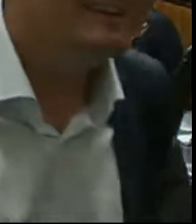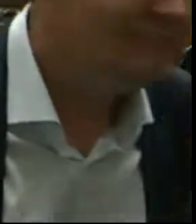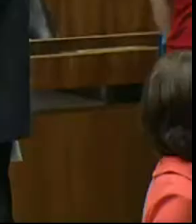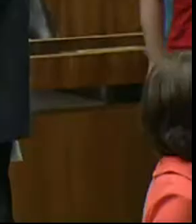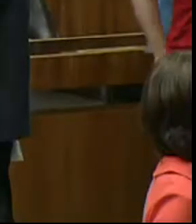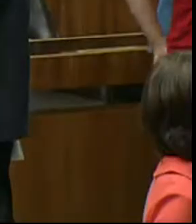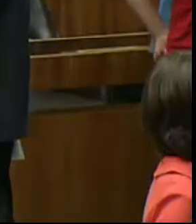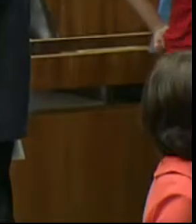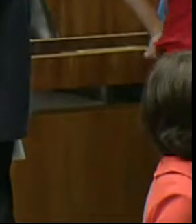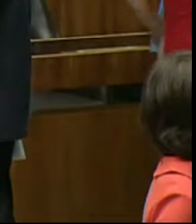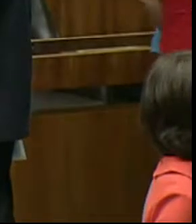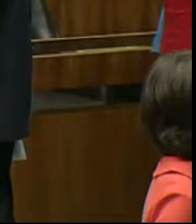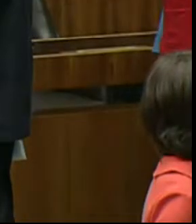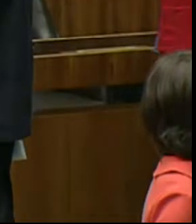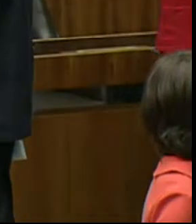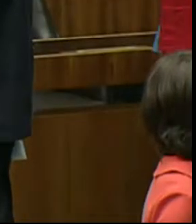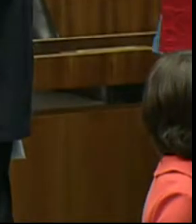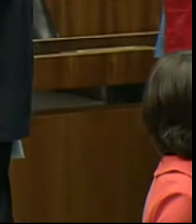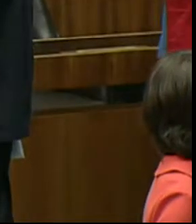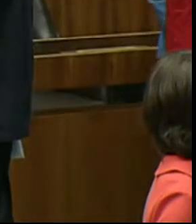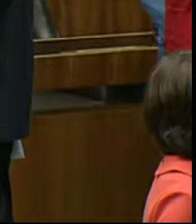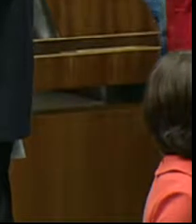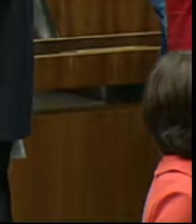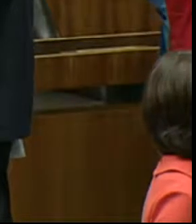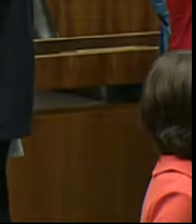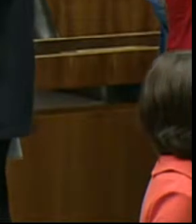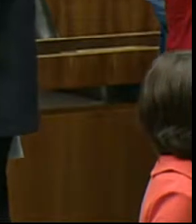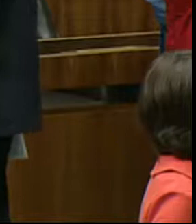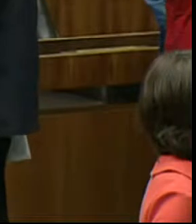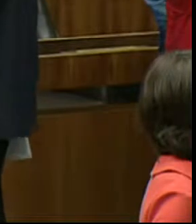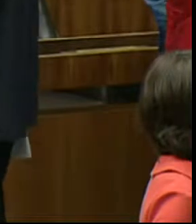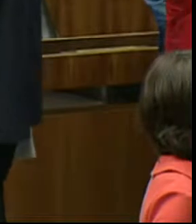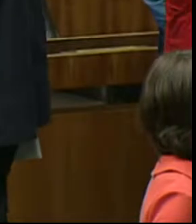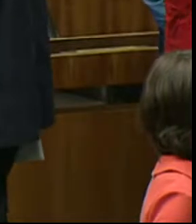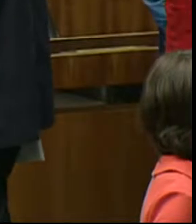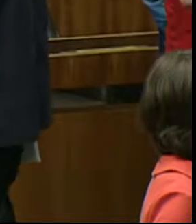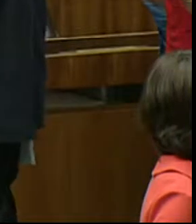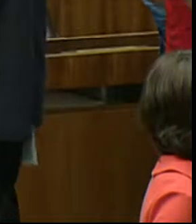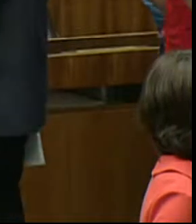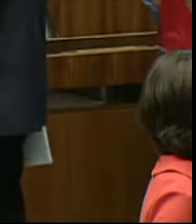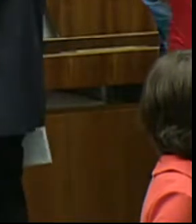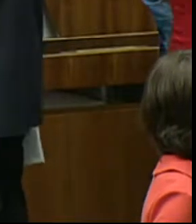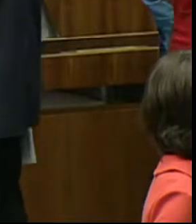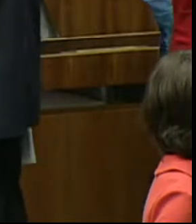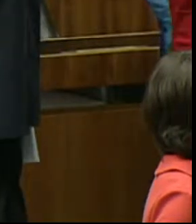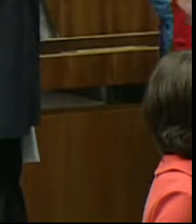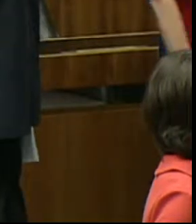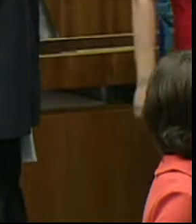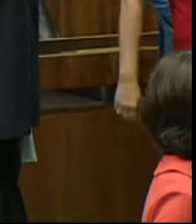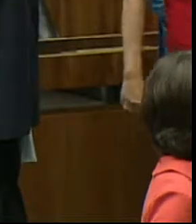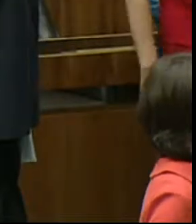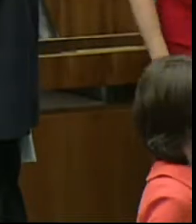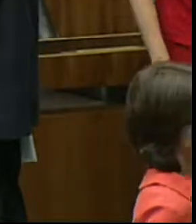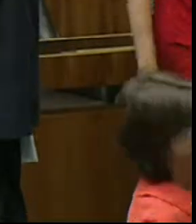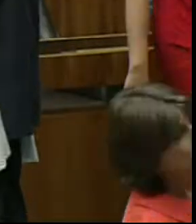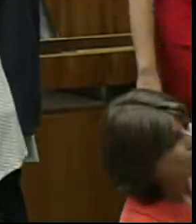Vermögenssteuern, Grüne und Neos für eine Strukturreform und das Team Stronach gegen